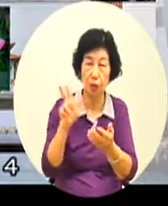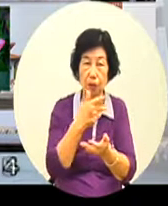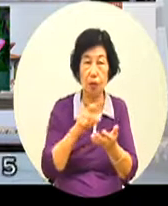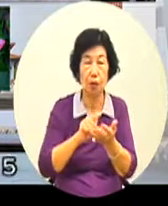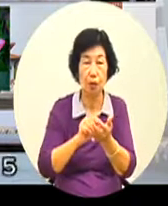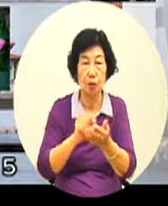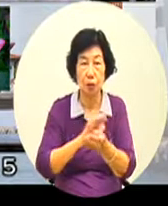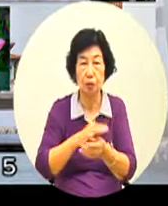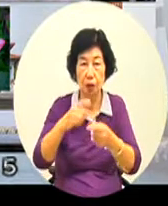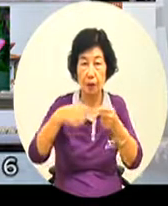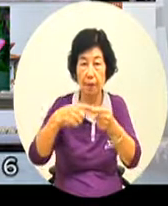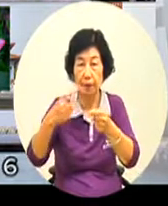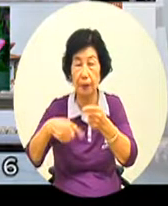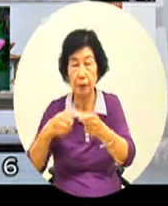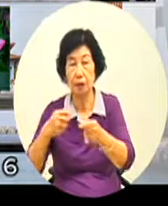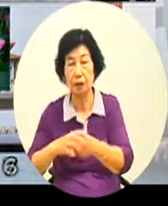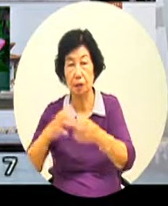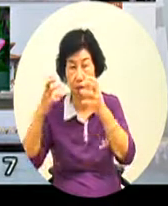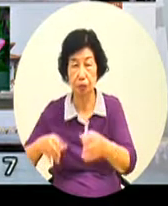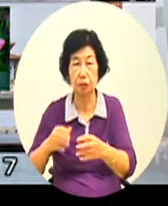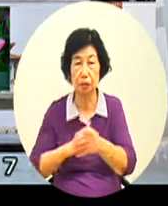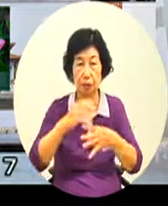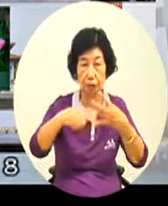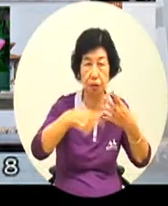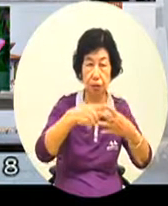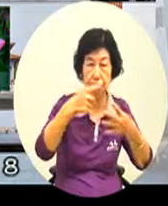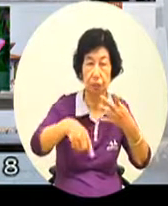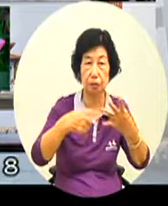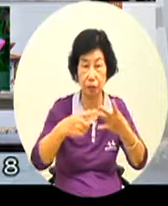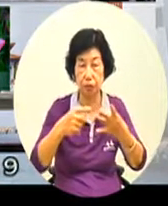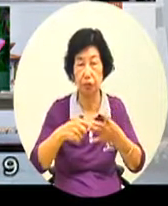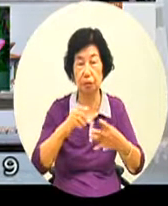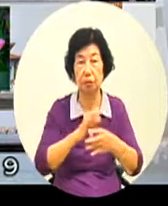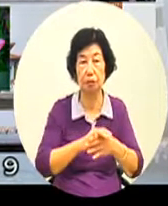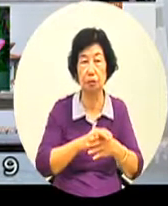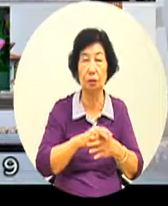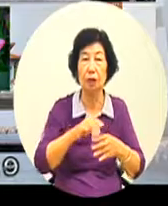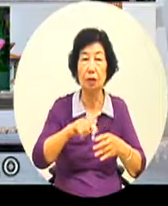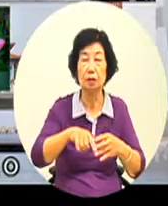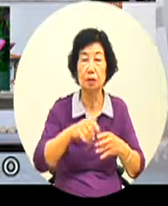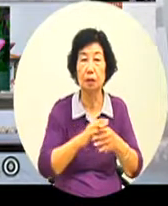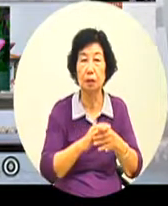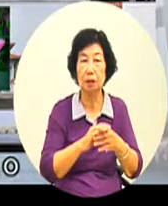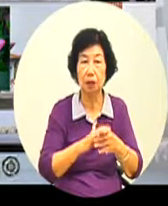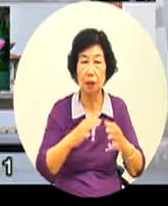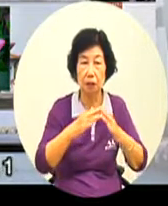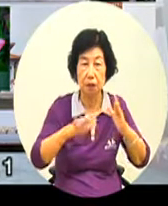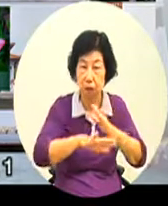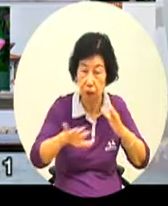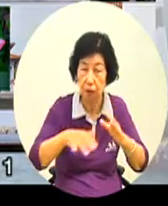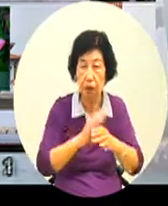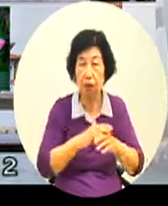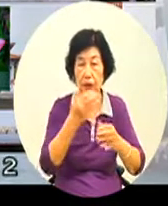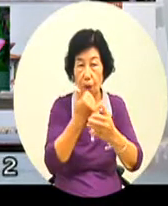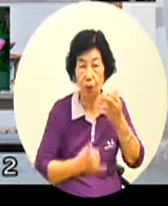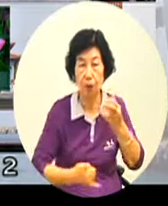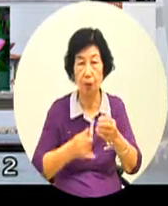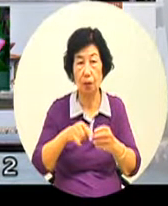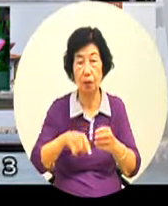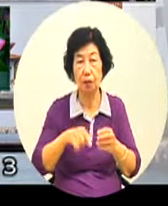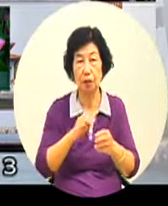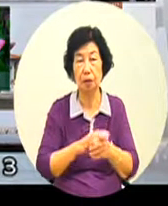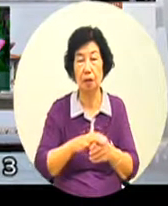每年均举办春秋祭典，并邀请彝族2000余人参加祭典。为便利彝族家